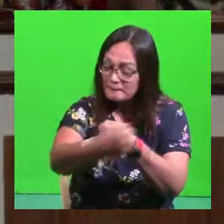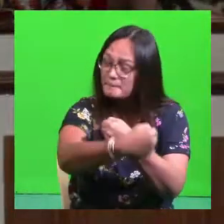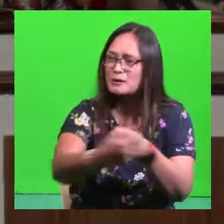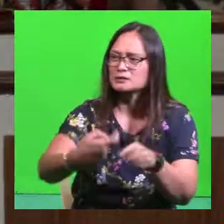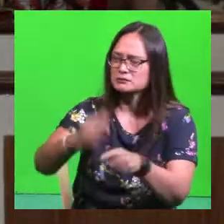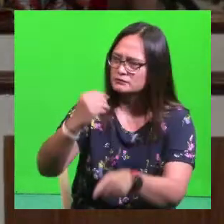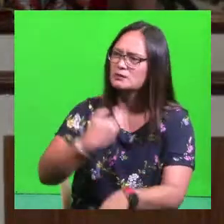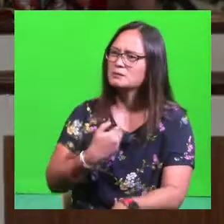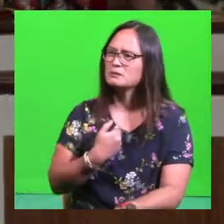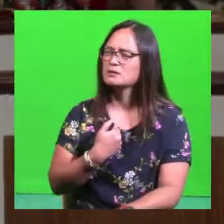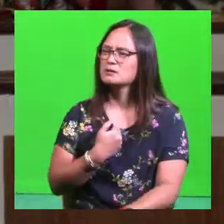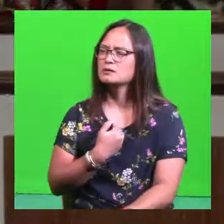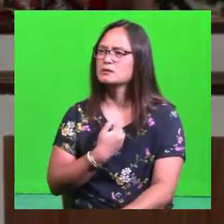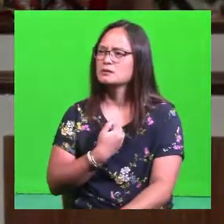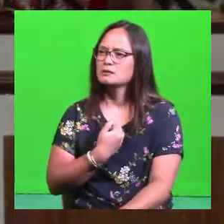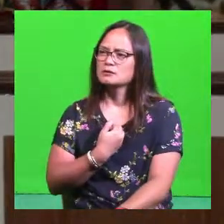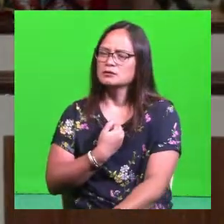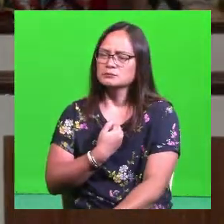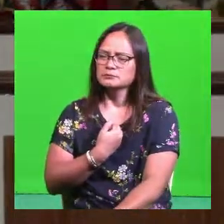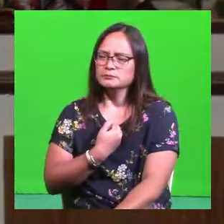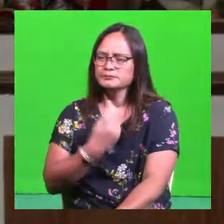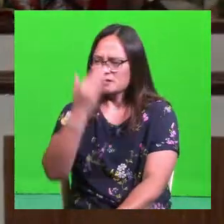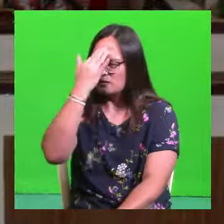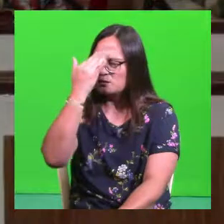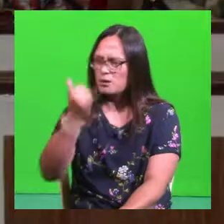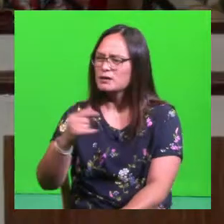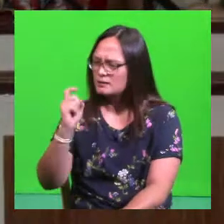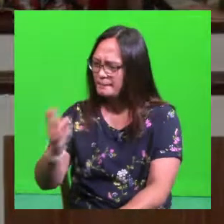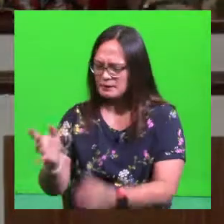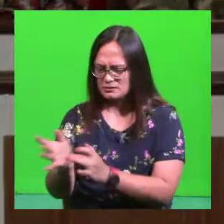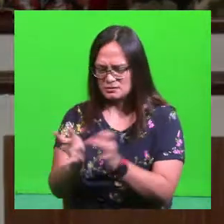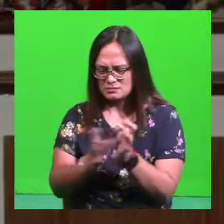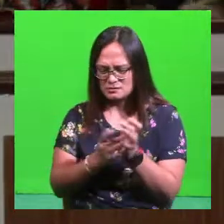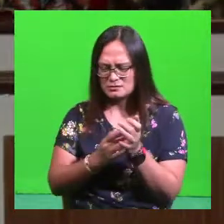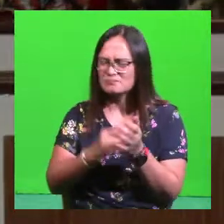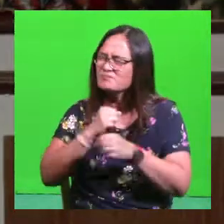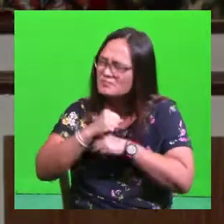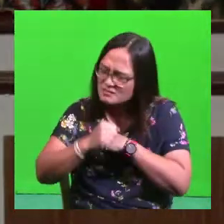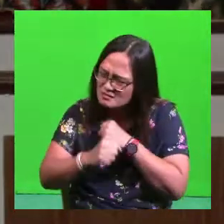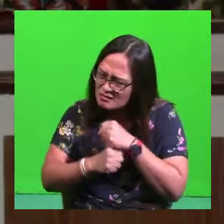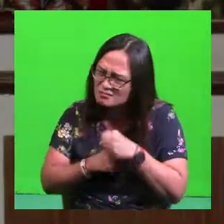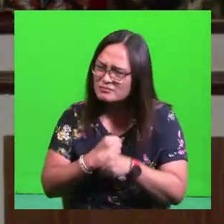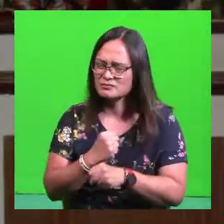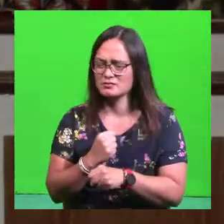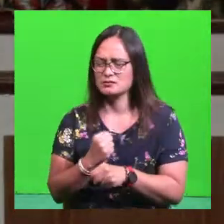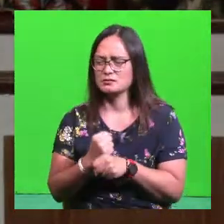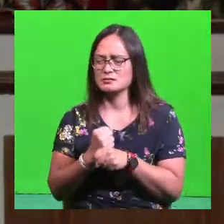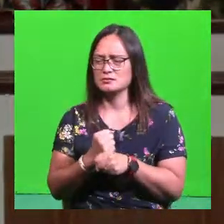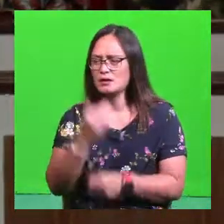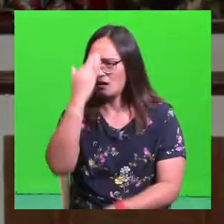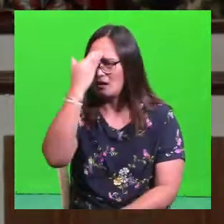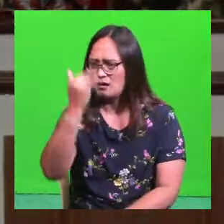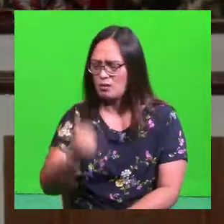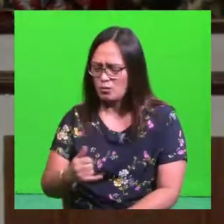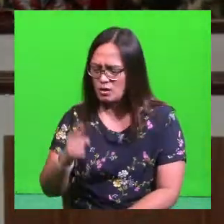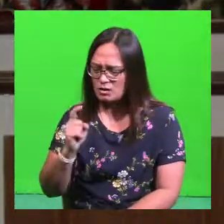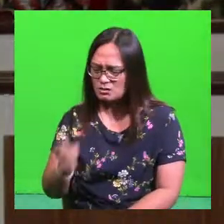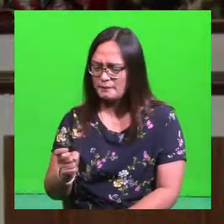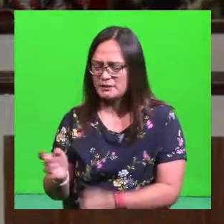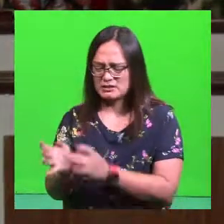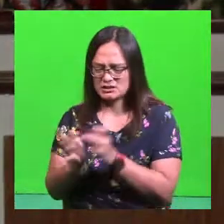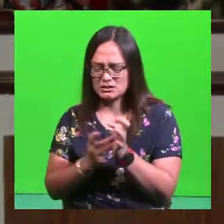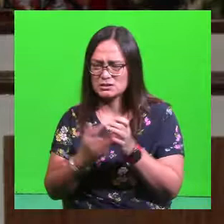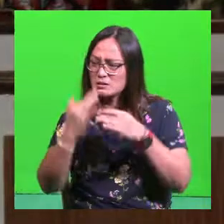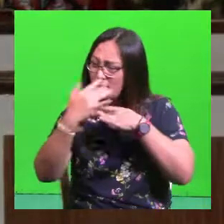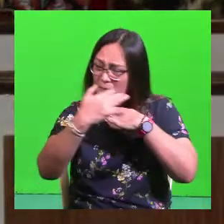go through such agony? Bakit po kinakailangan na ang kanyang dugo ay bumuhos?